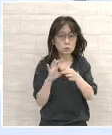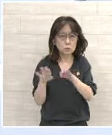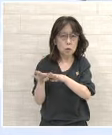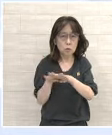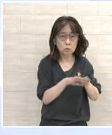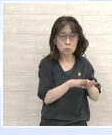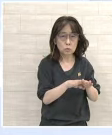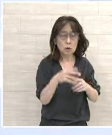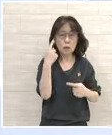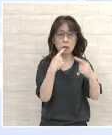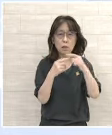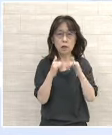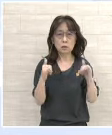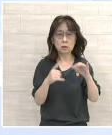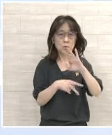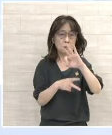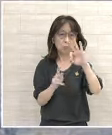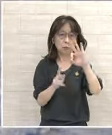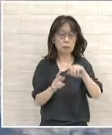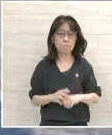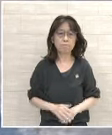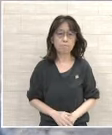が人はいませんでした。